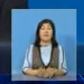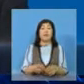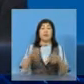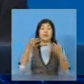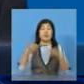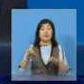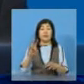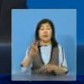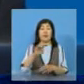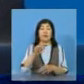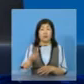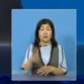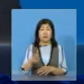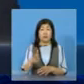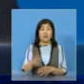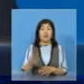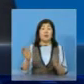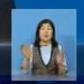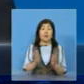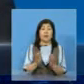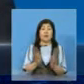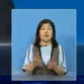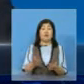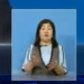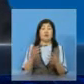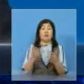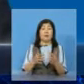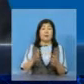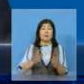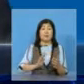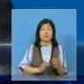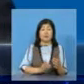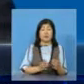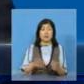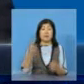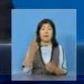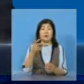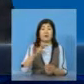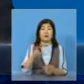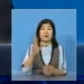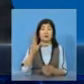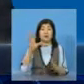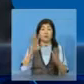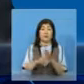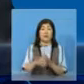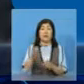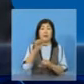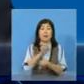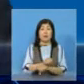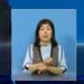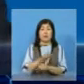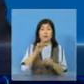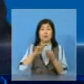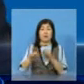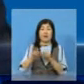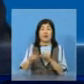освобождением от налога для малого и микробизнеса с 1 января 2020 года будет введен мораторий на проверки